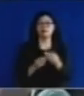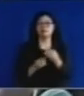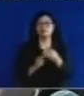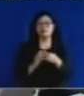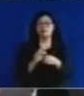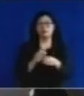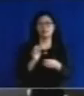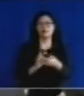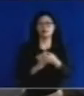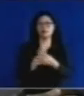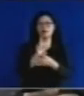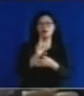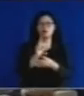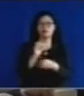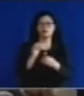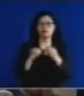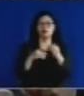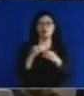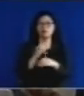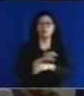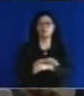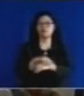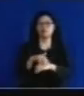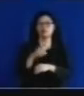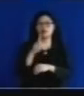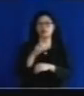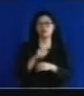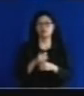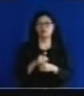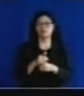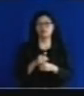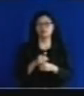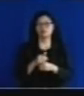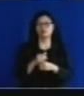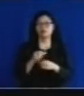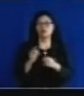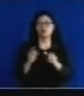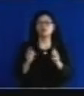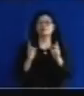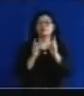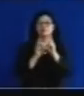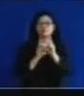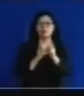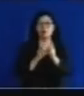saja terkait dengan visi, misi, dan program dan seterusnya. Kemudian dijawab oleh pasangan calon nomor urut